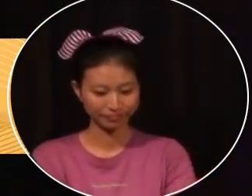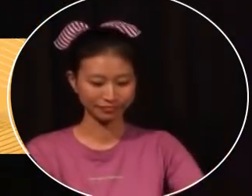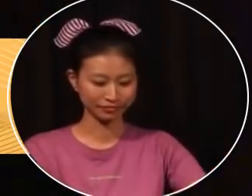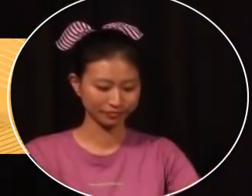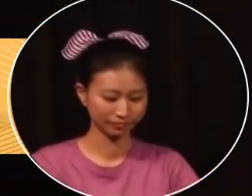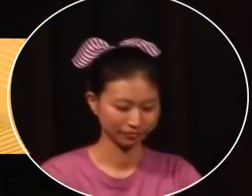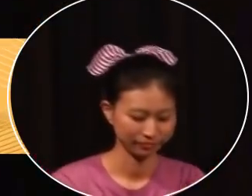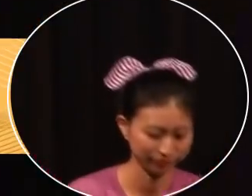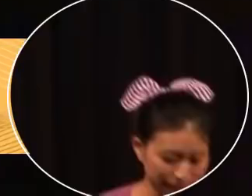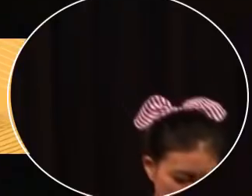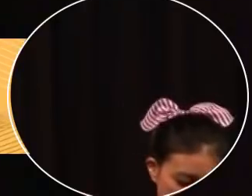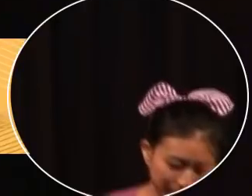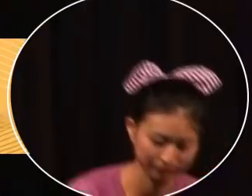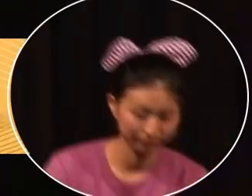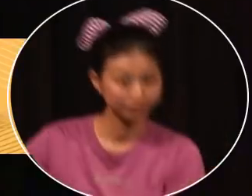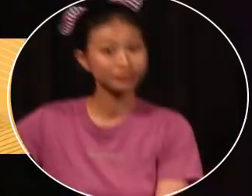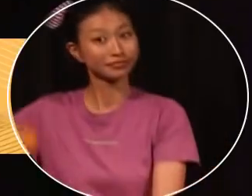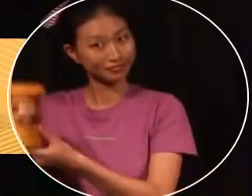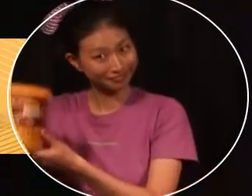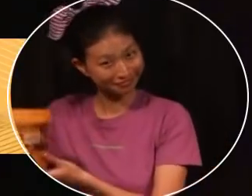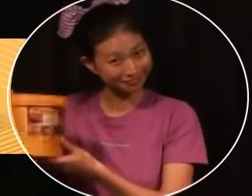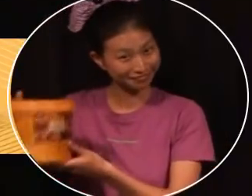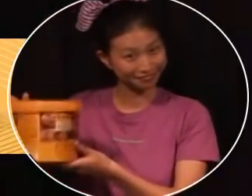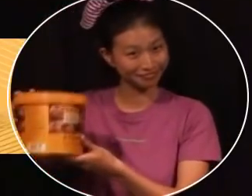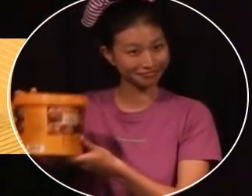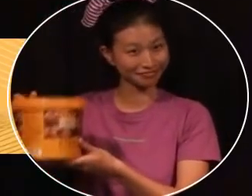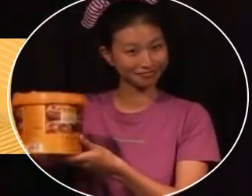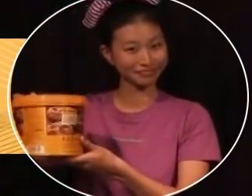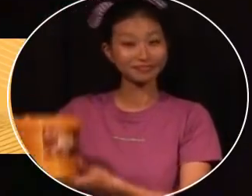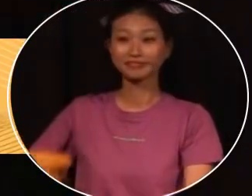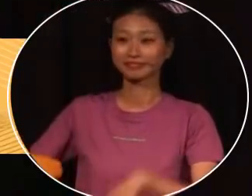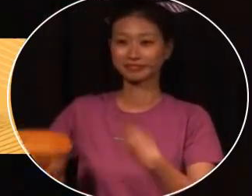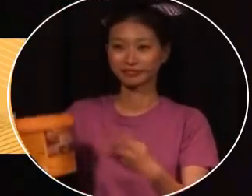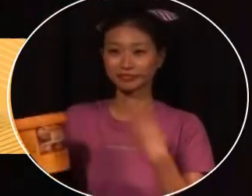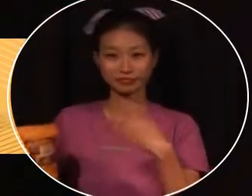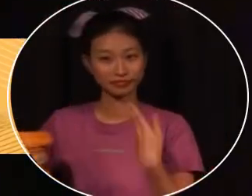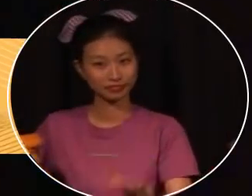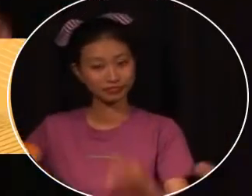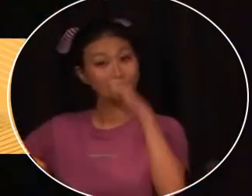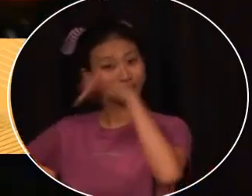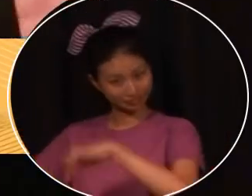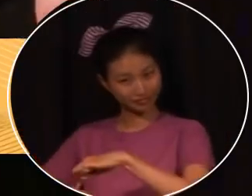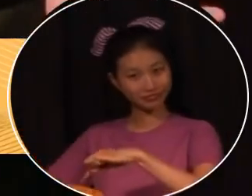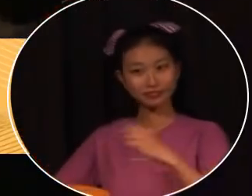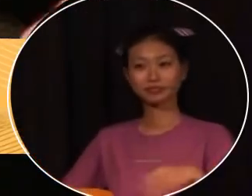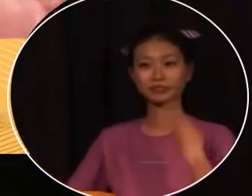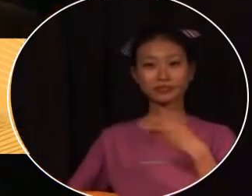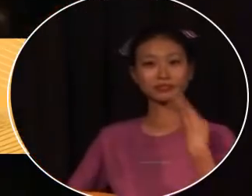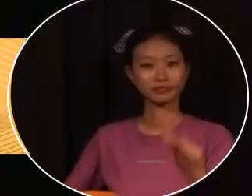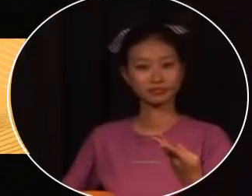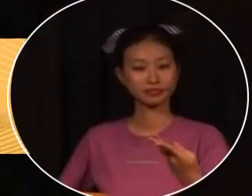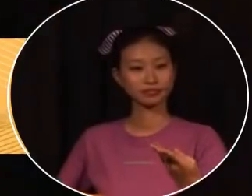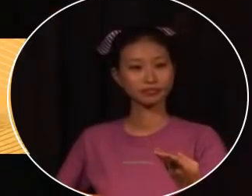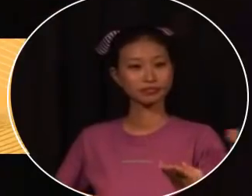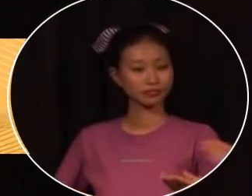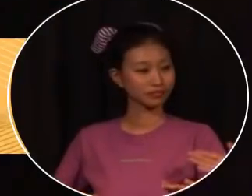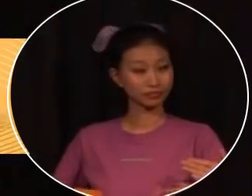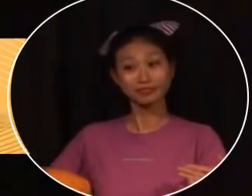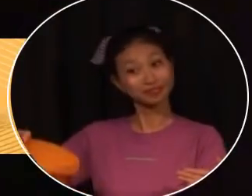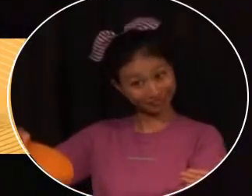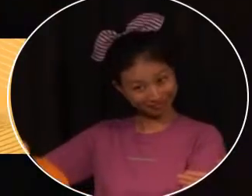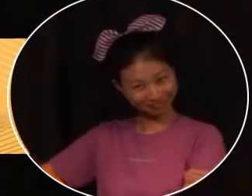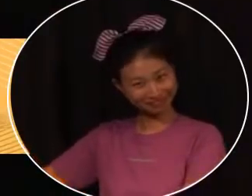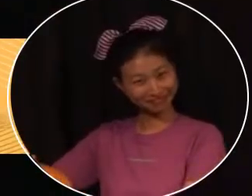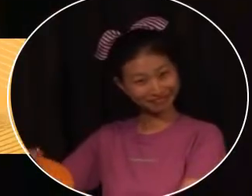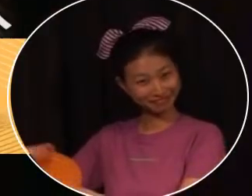大钱，这样子好不好？然后第二件事情呢，就是说之前同婚通过，让那些同婚族群可以享有真正的结婚的